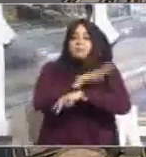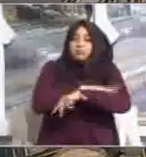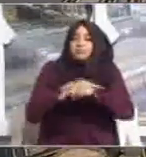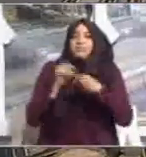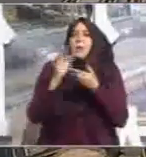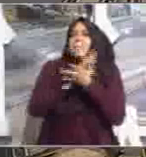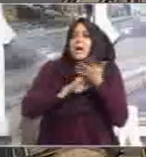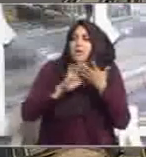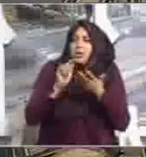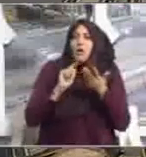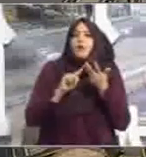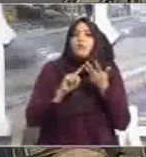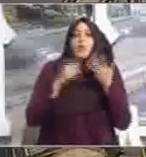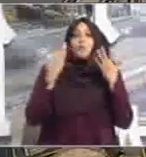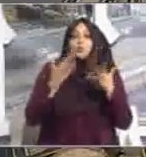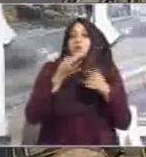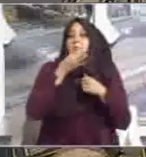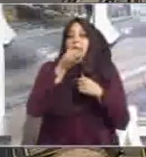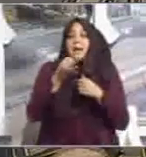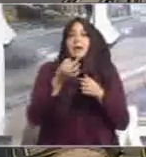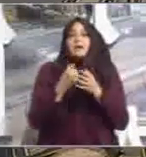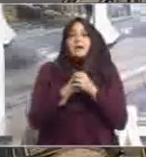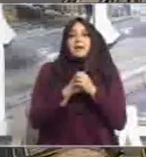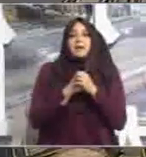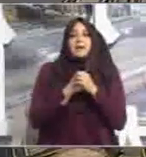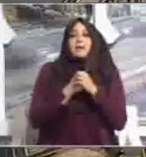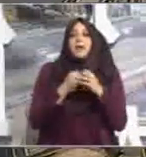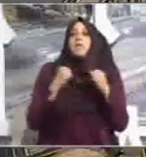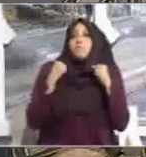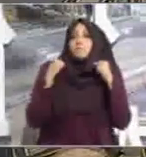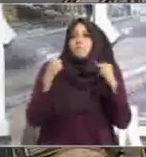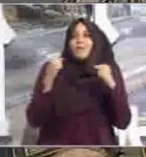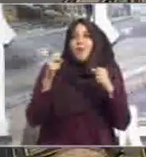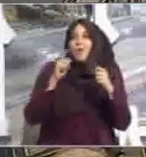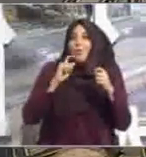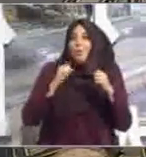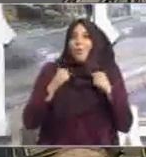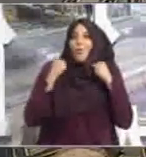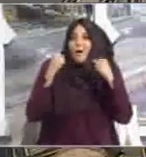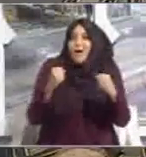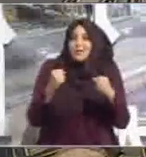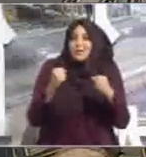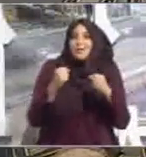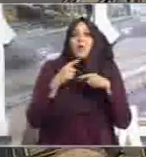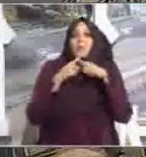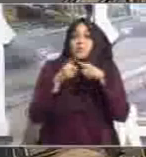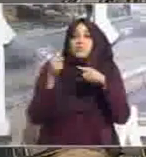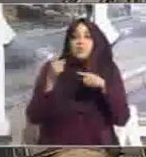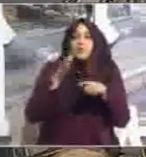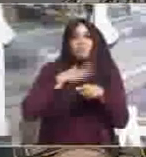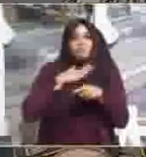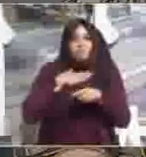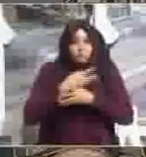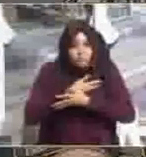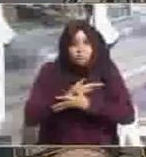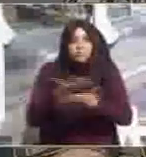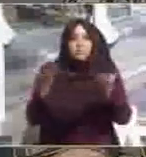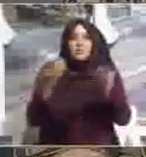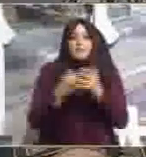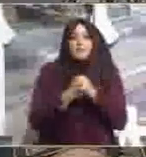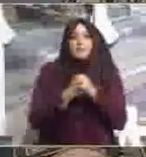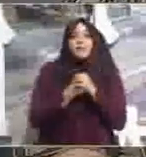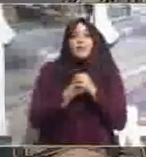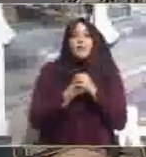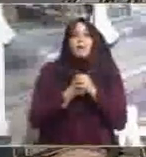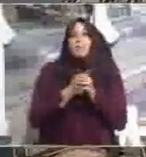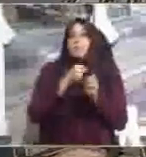وعفوه، اليوم نتحدث حول شجاعته، وإذا شئت حول كرمه. كان النبي صلى الله عليه